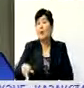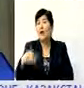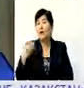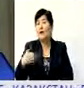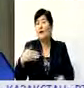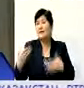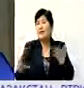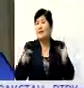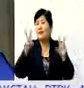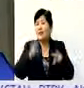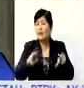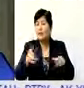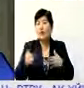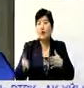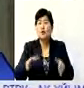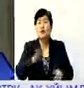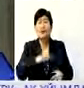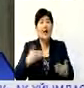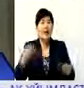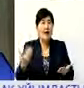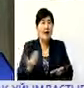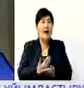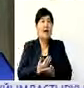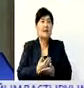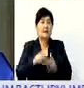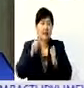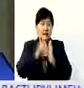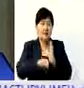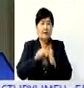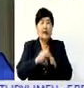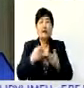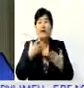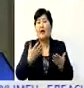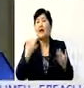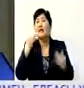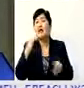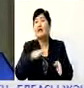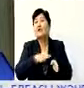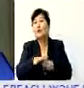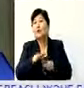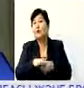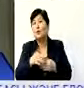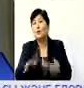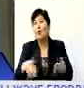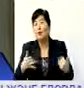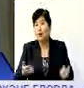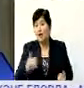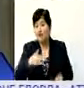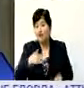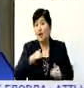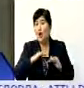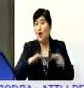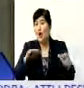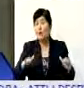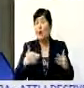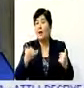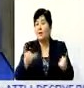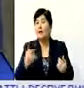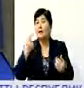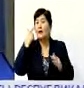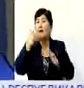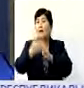зерттеу, оның жүріп өткен жолымен қайтадан жүріп шығып, тың деректермен тарихты толықтыру, бұл бүгінгі біздің ұрпақтың мойнындағы міндет болса,